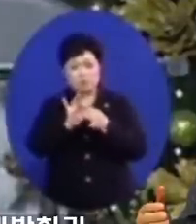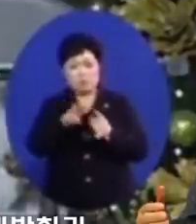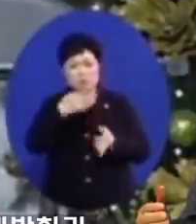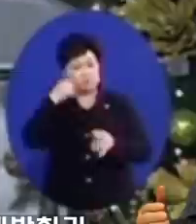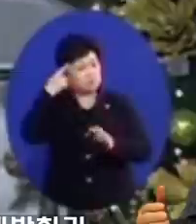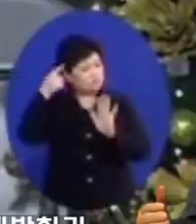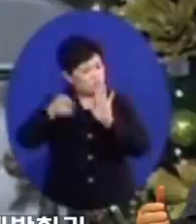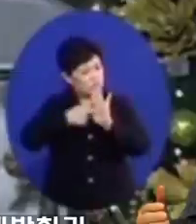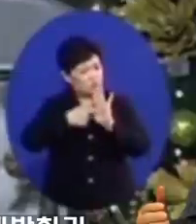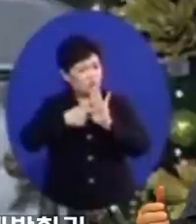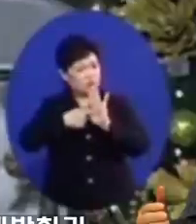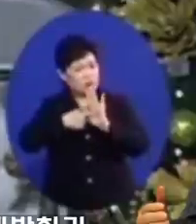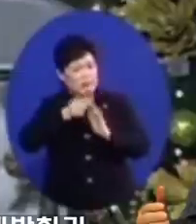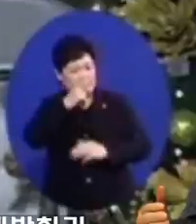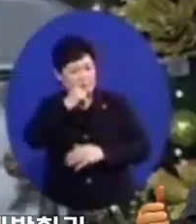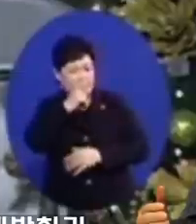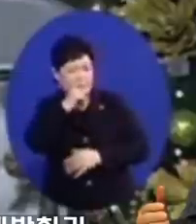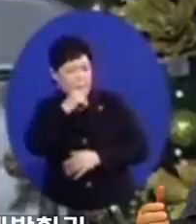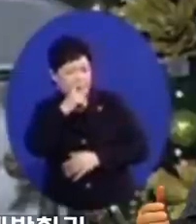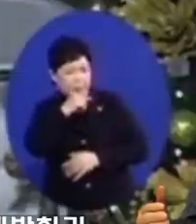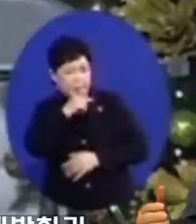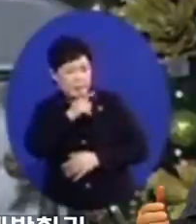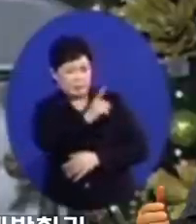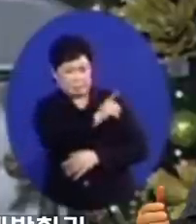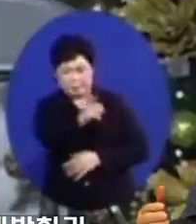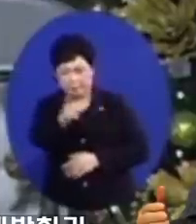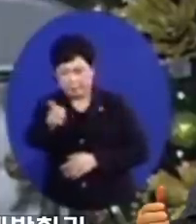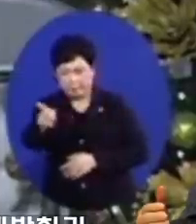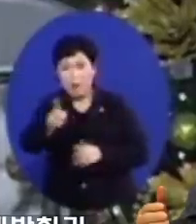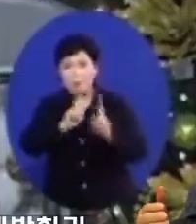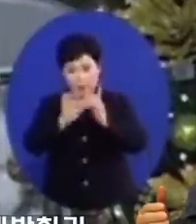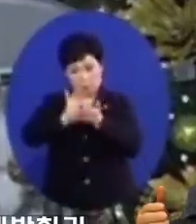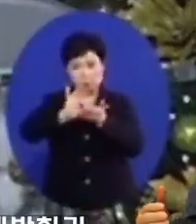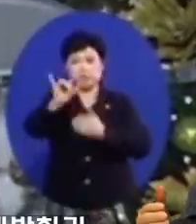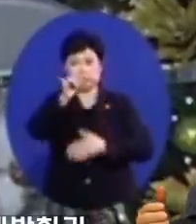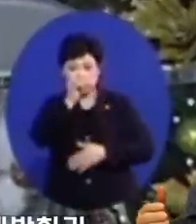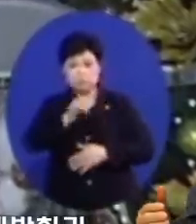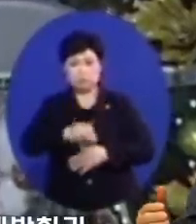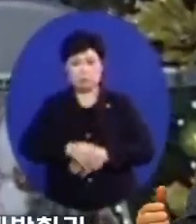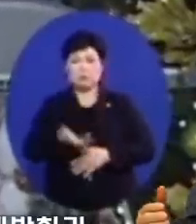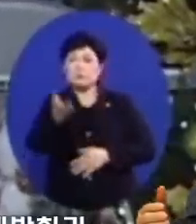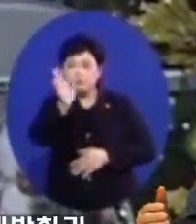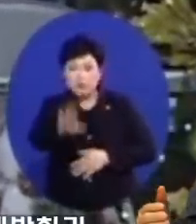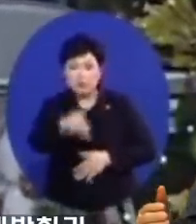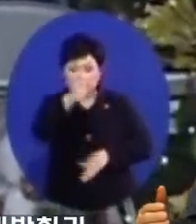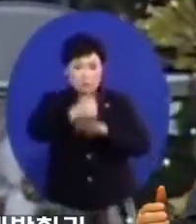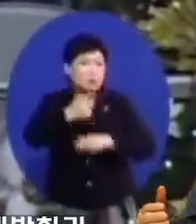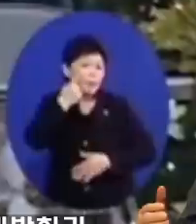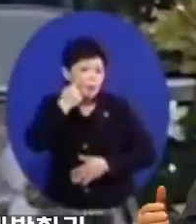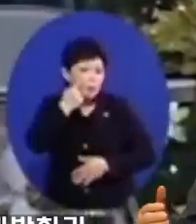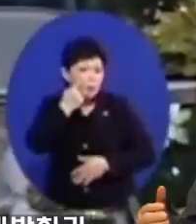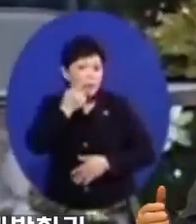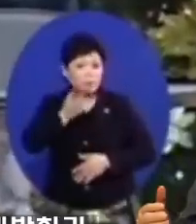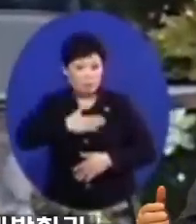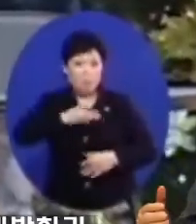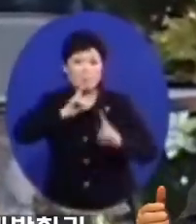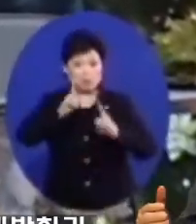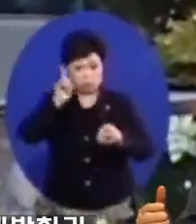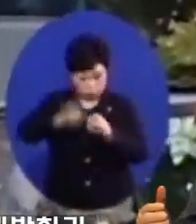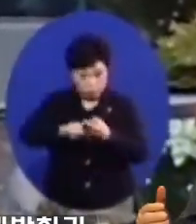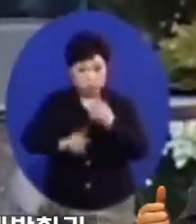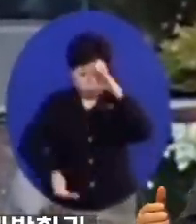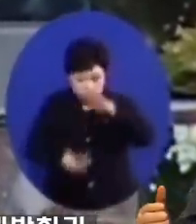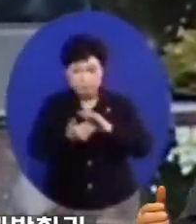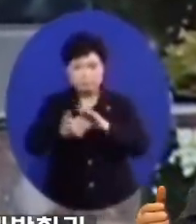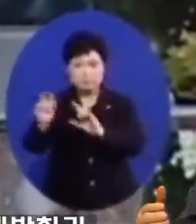말, 비평적인 말, 손가락질하는 말을 합니다 늘. 그러나 나중에 보면 말하는 대로 돼요. 그것이